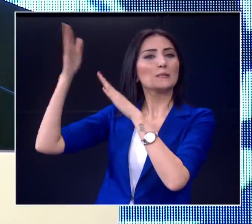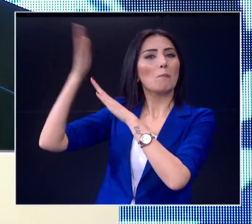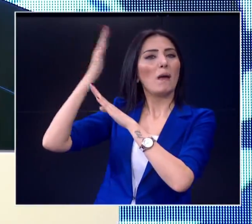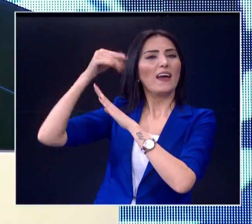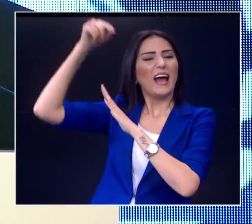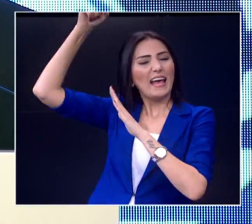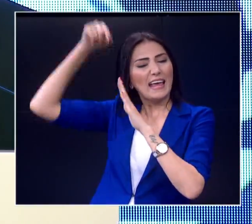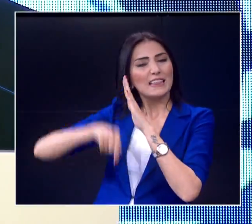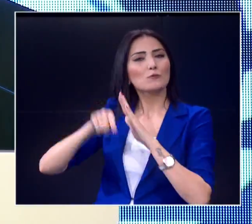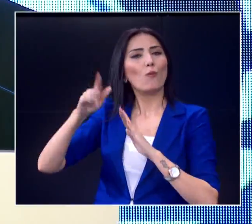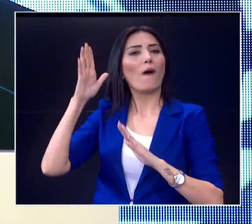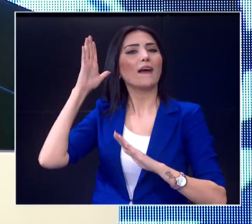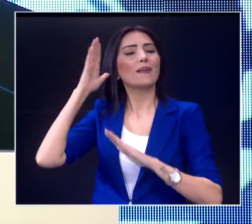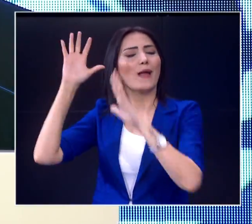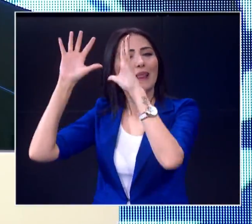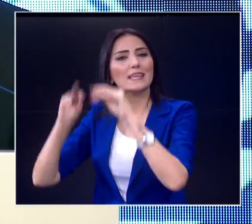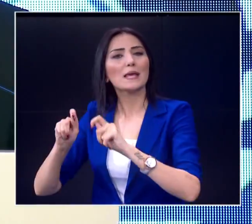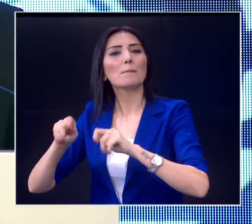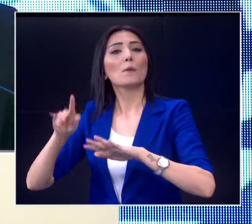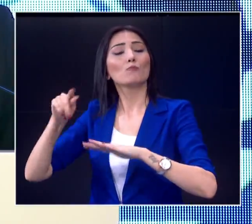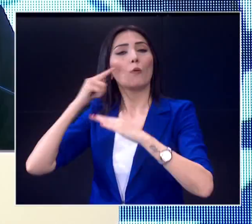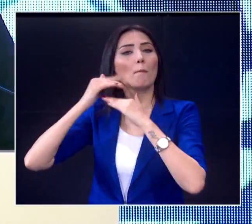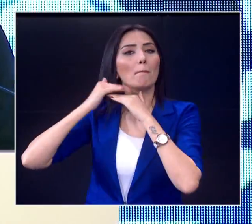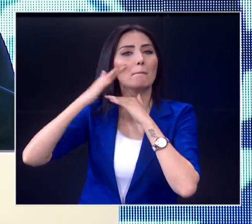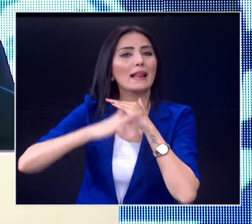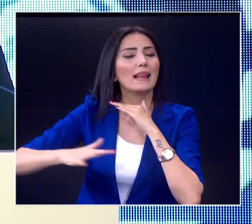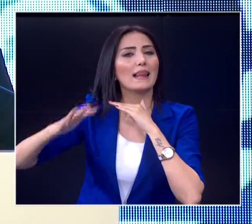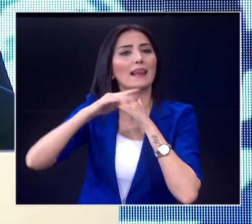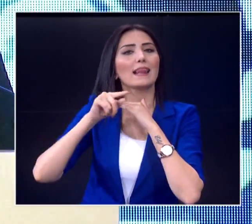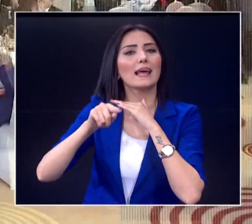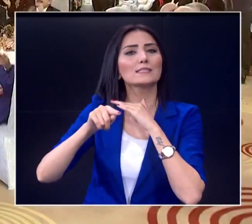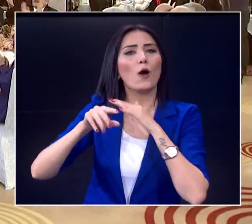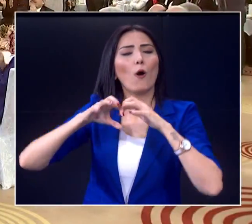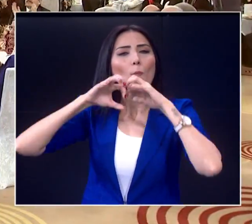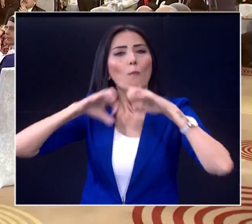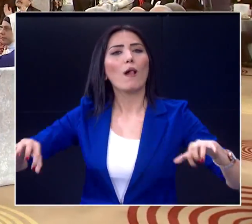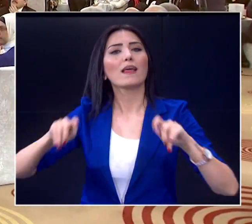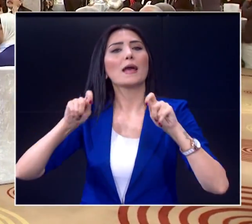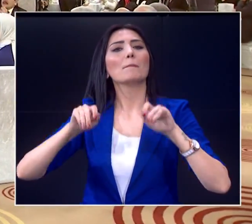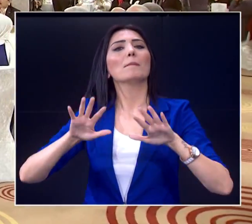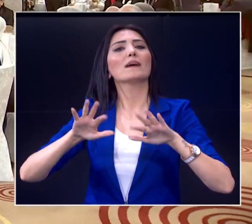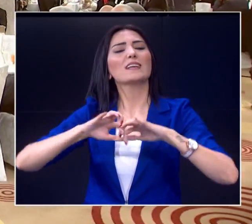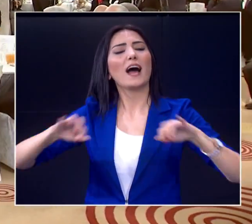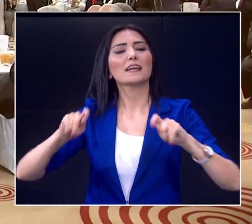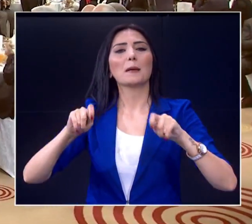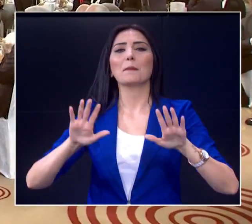indiremez, bu ezanları dindiremez, bu milleti bölemez,